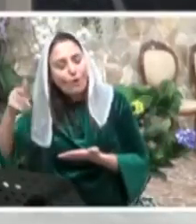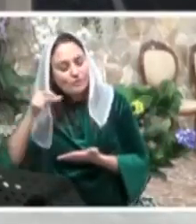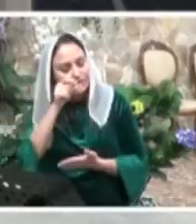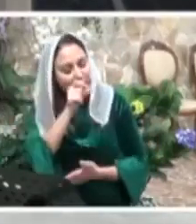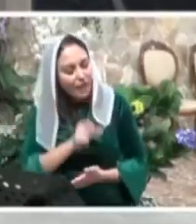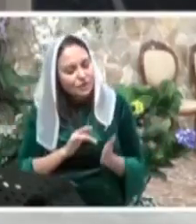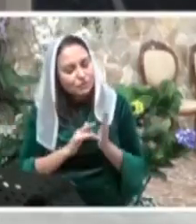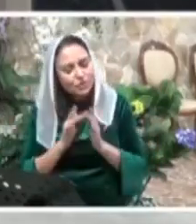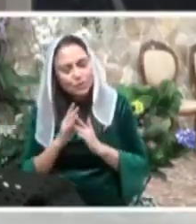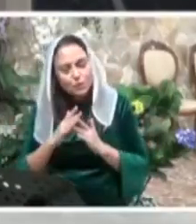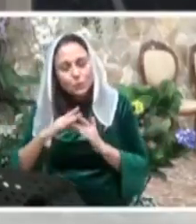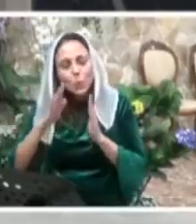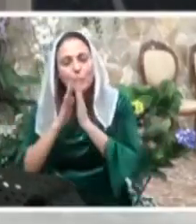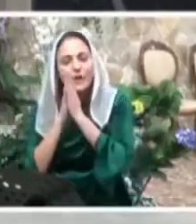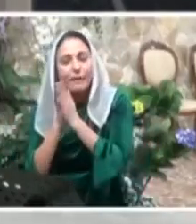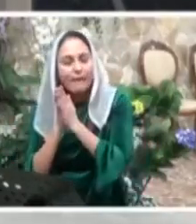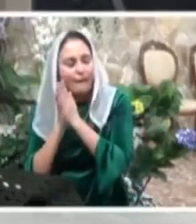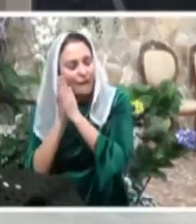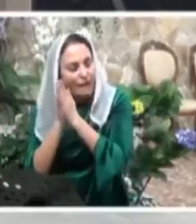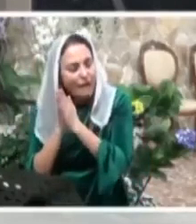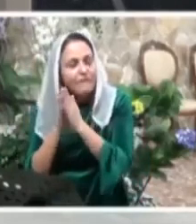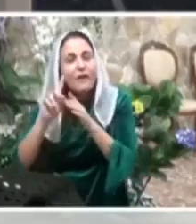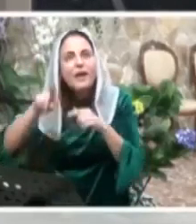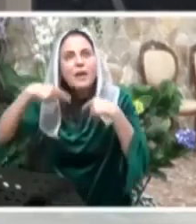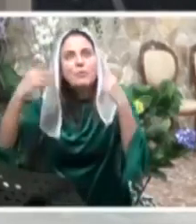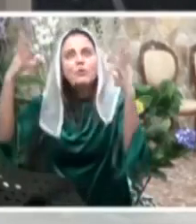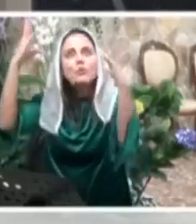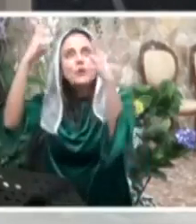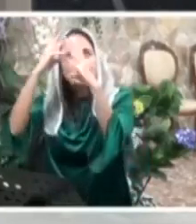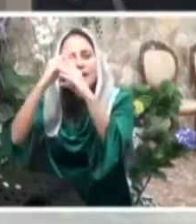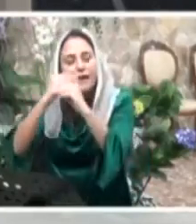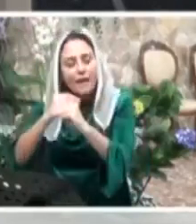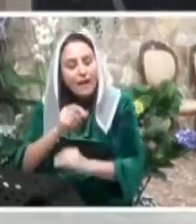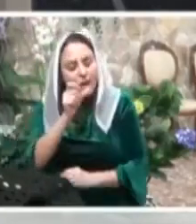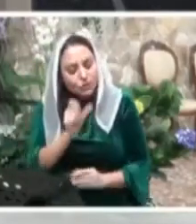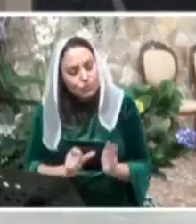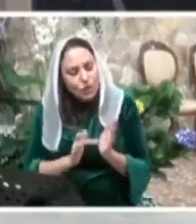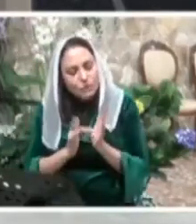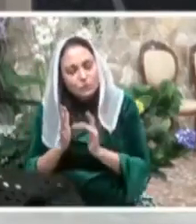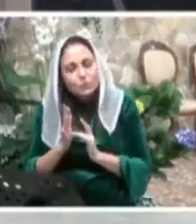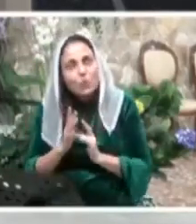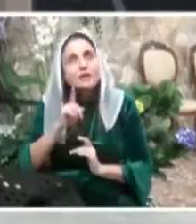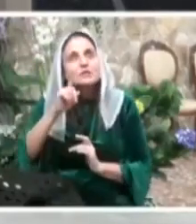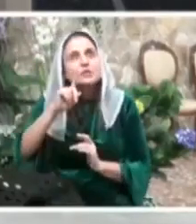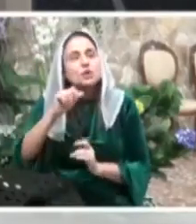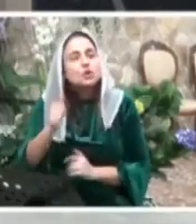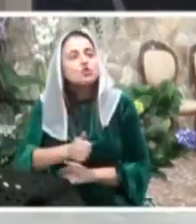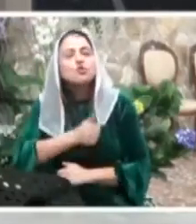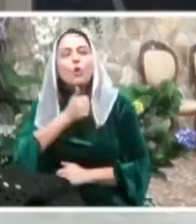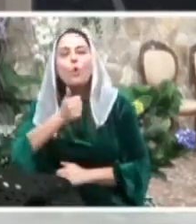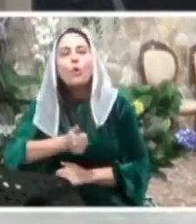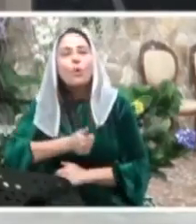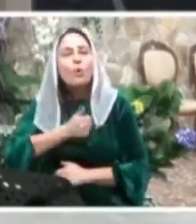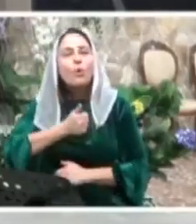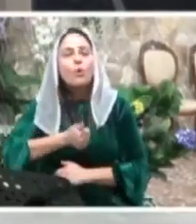pregare. È venuta la sera, se ne stava lassù tutto